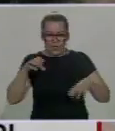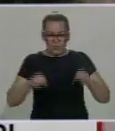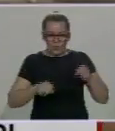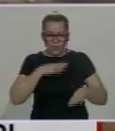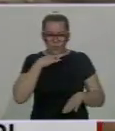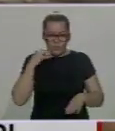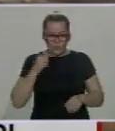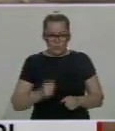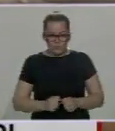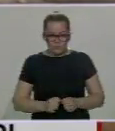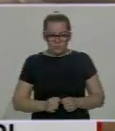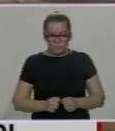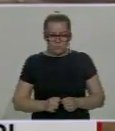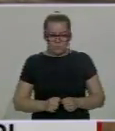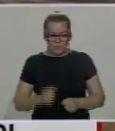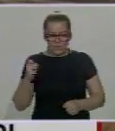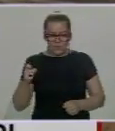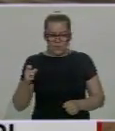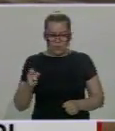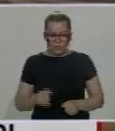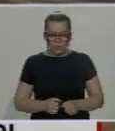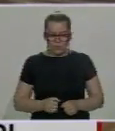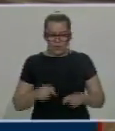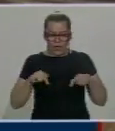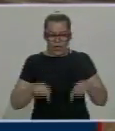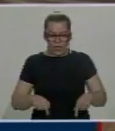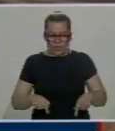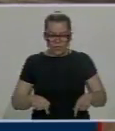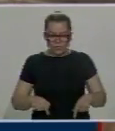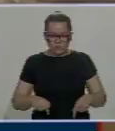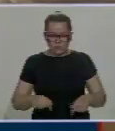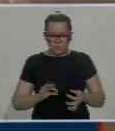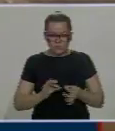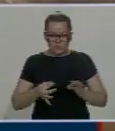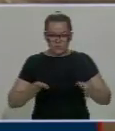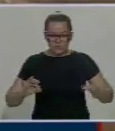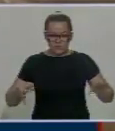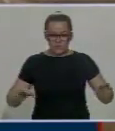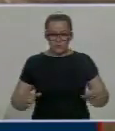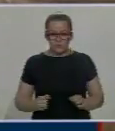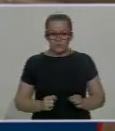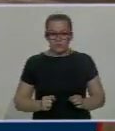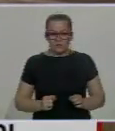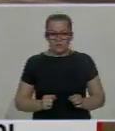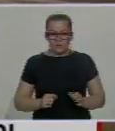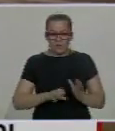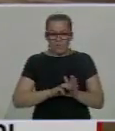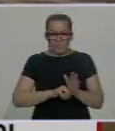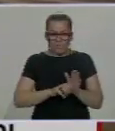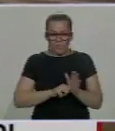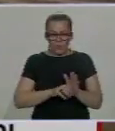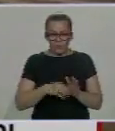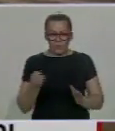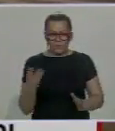României, torențial putem spune. La noi secetă, porumbul, floarea